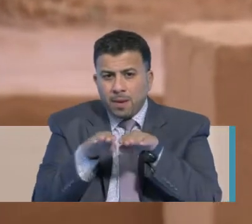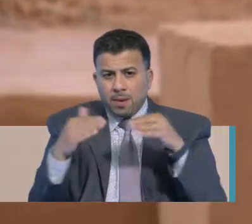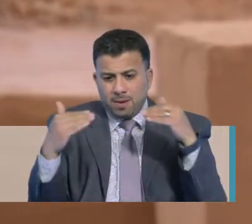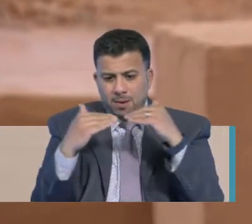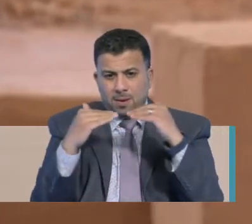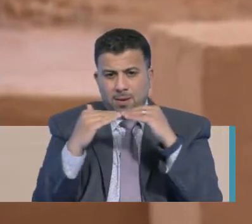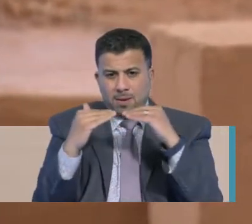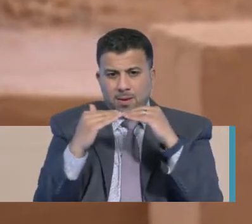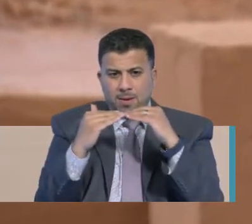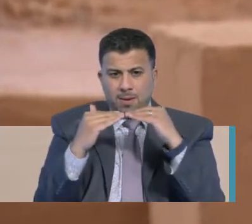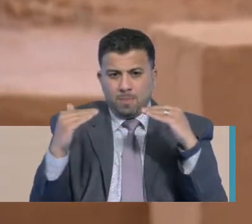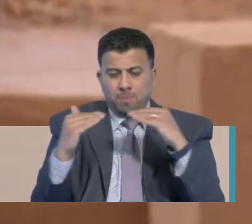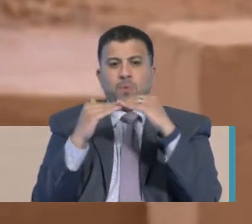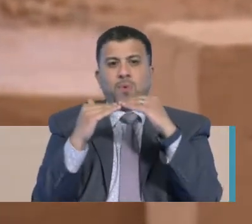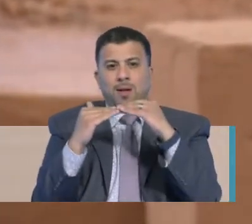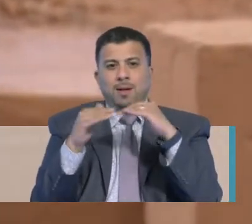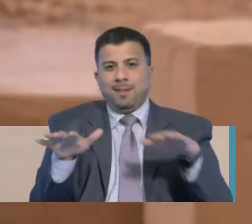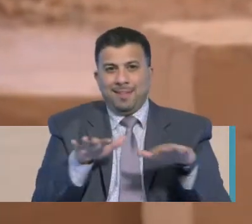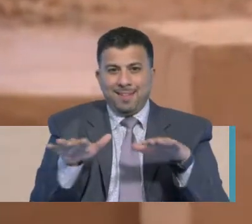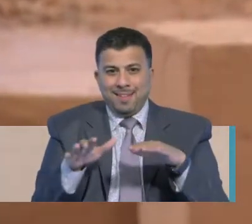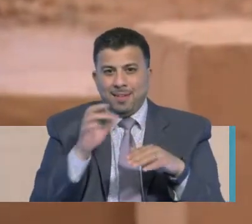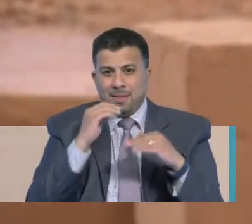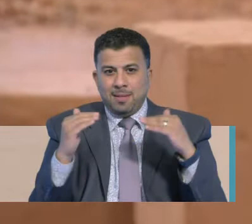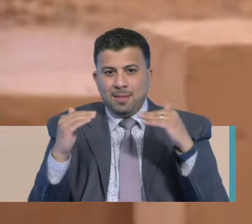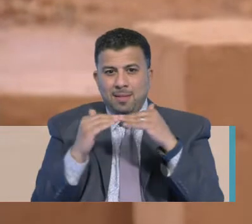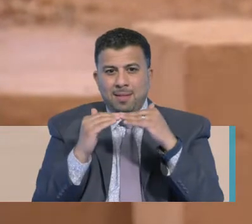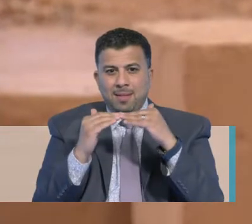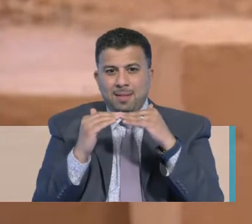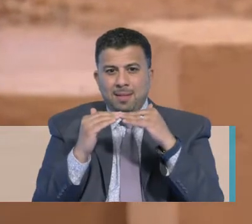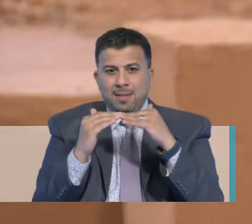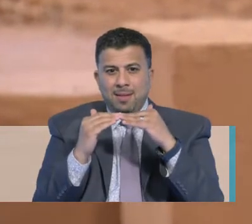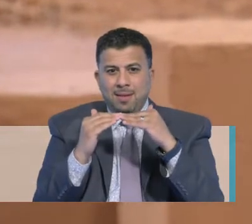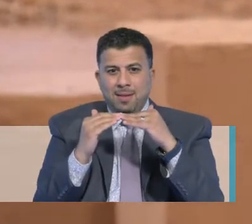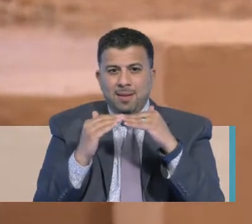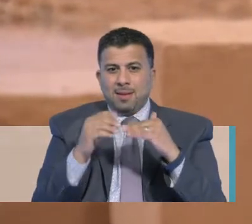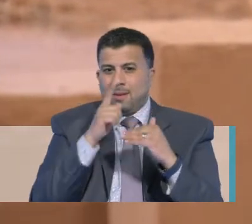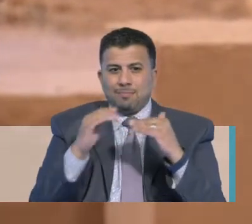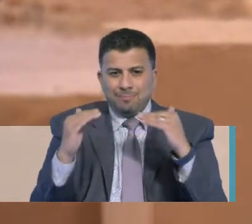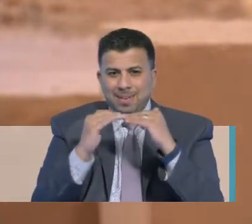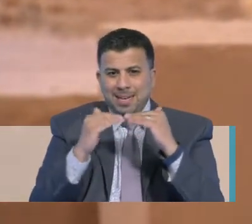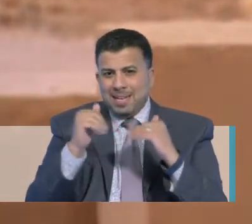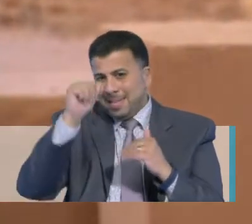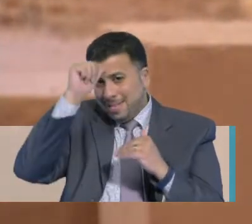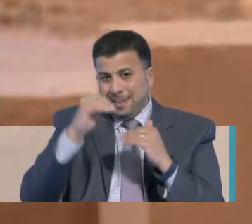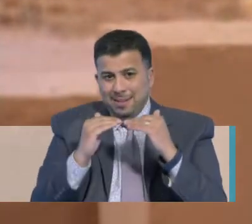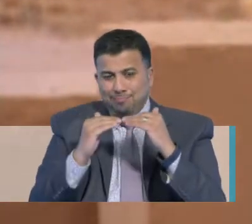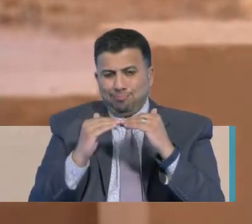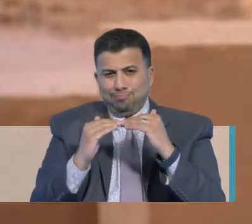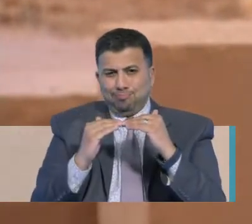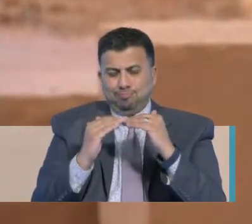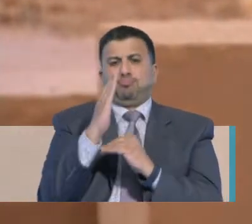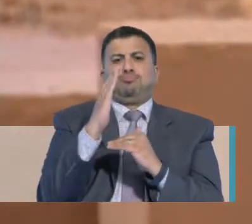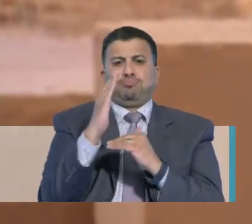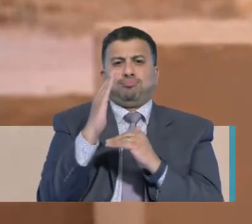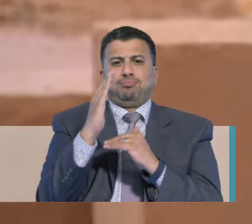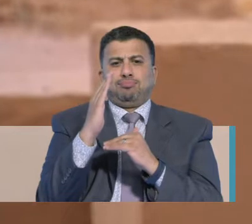بعض هكذا. ففي هذه كسرت الصفيحة الهندية مش العربية وطلعت جزيرة، هذا